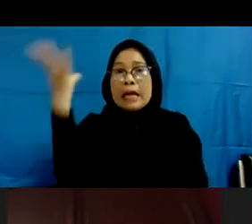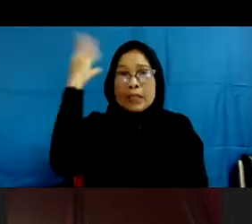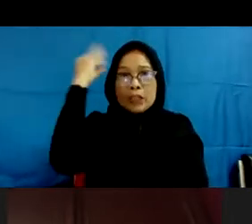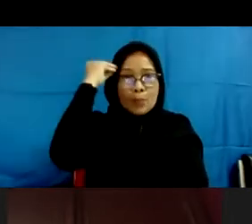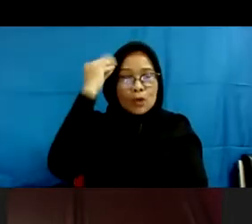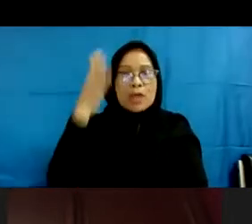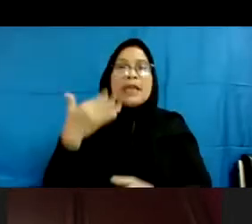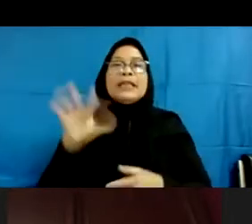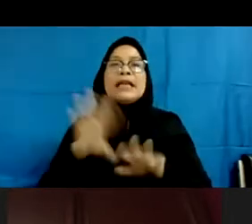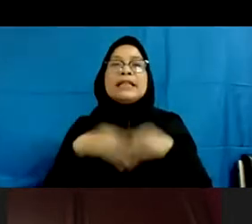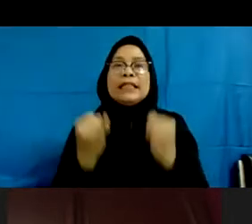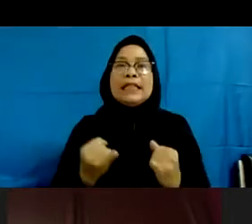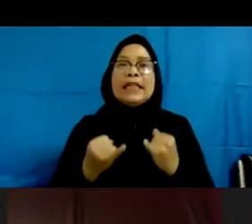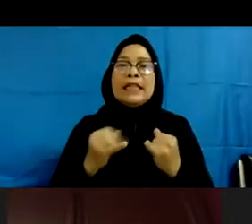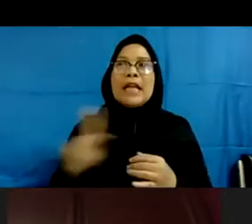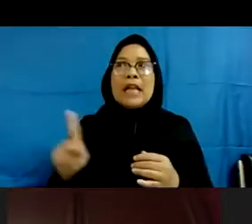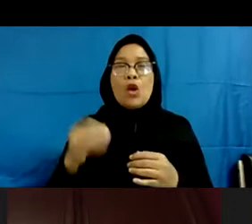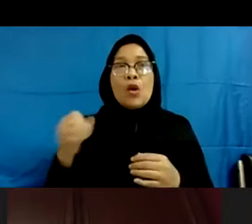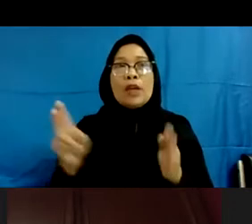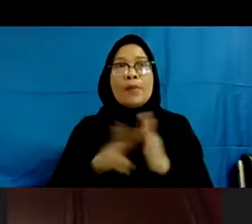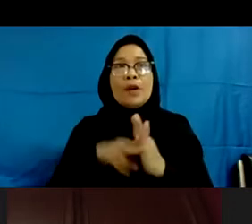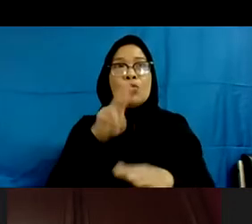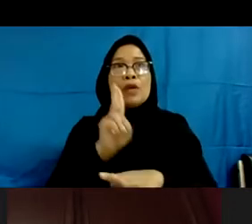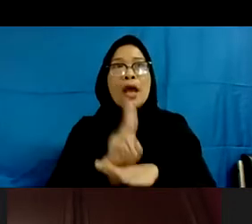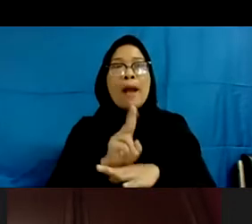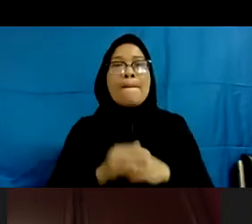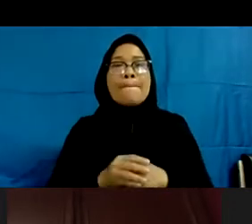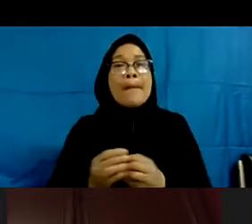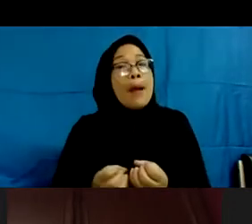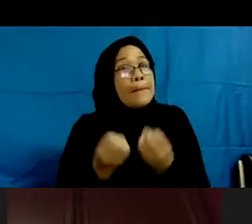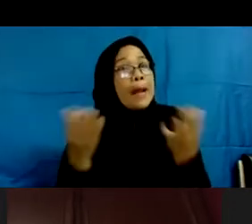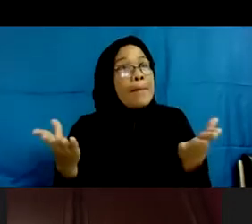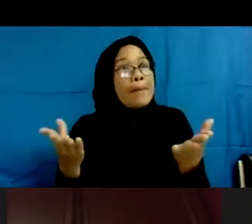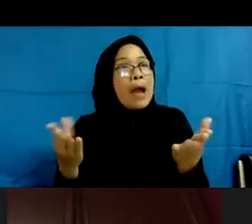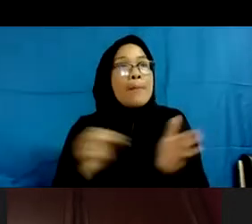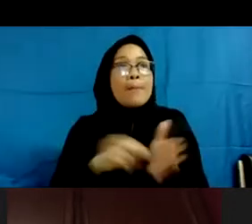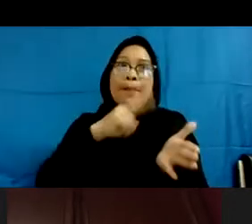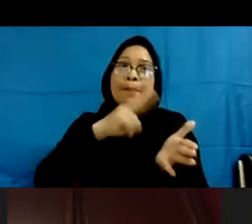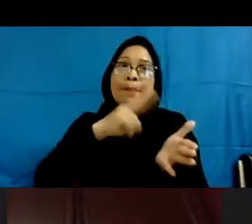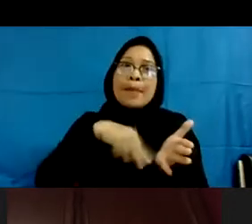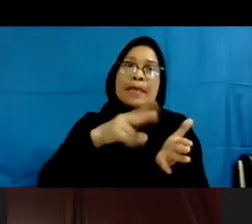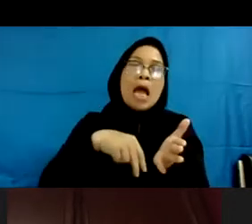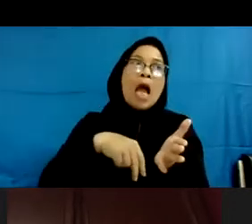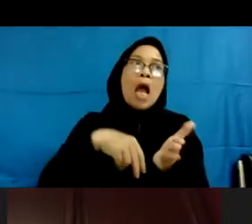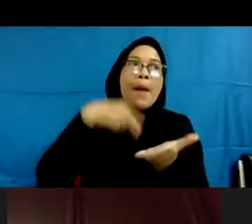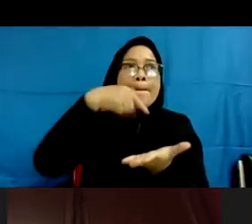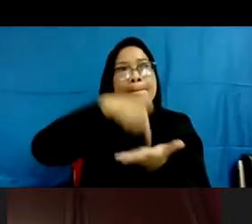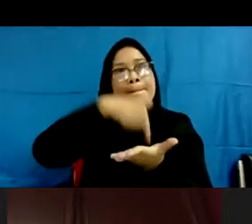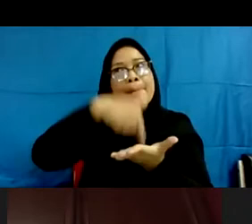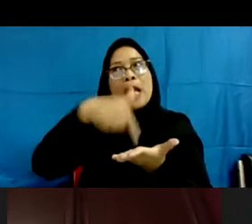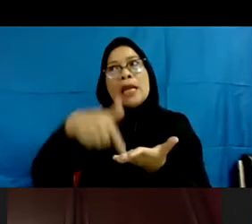pengguna ya. Kalau saya punya estimasi terhadap pertanyaan berapa kira-kira pembaca Braille gitu. Kalau misalkan